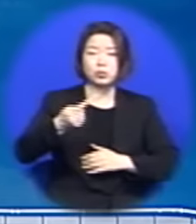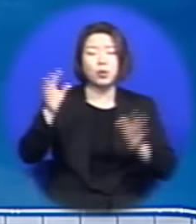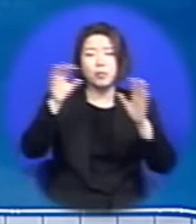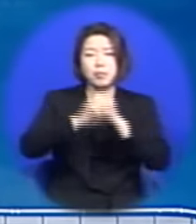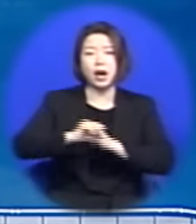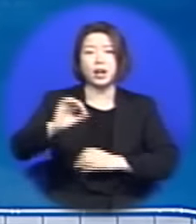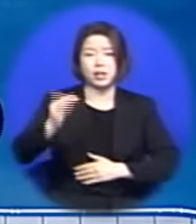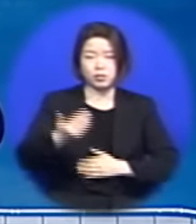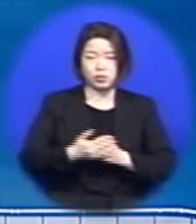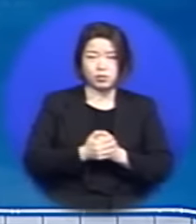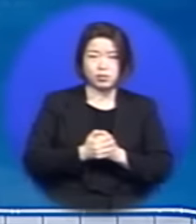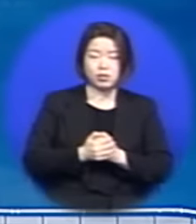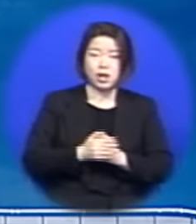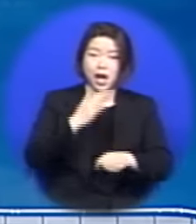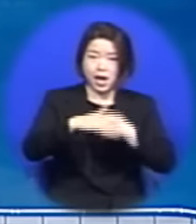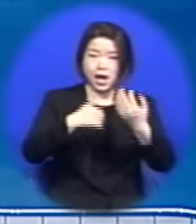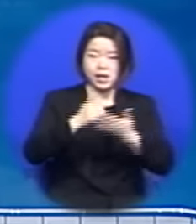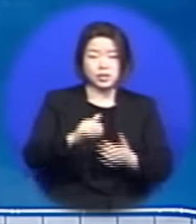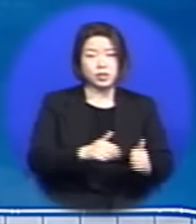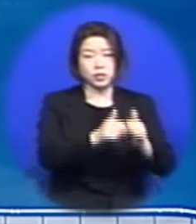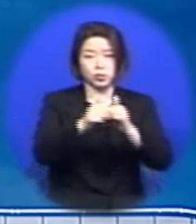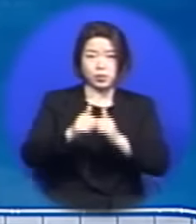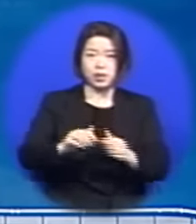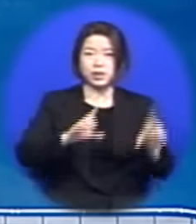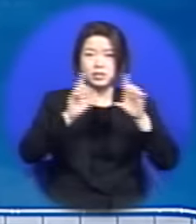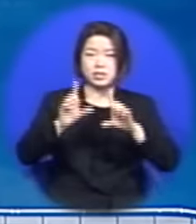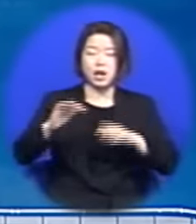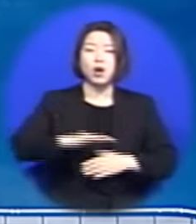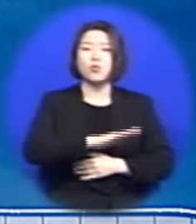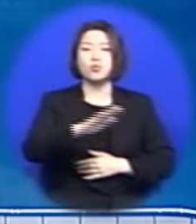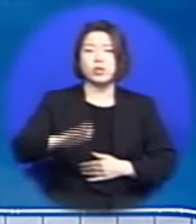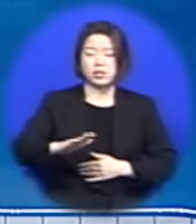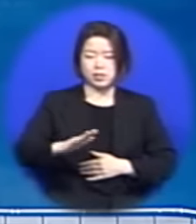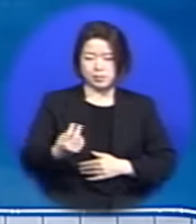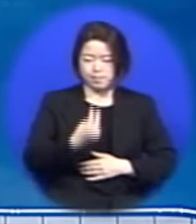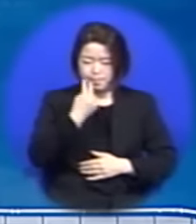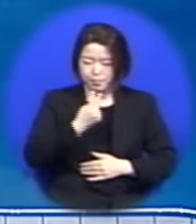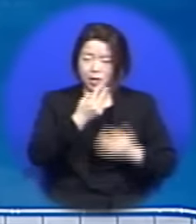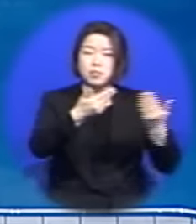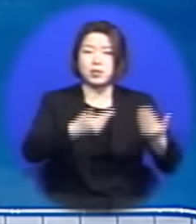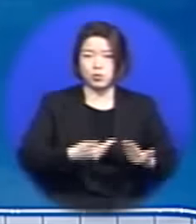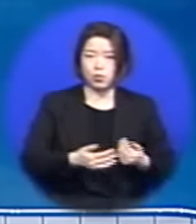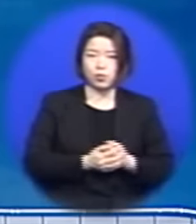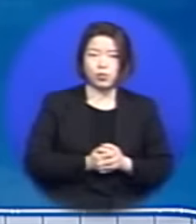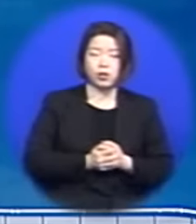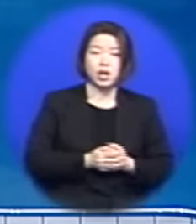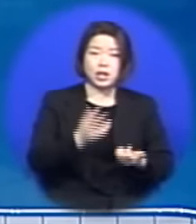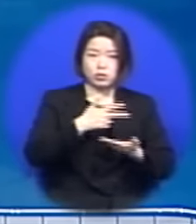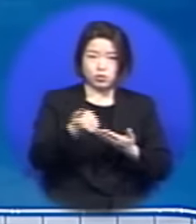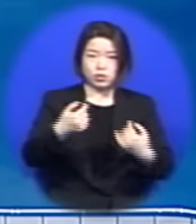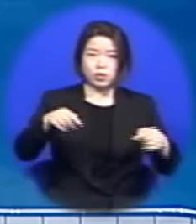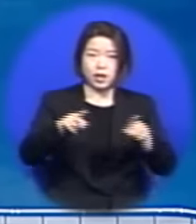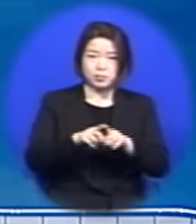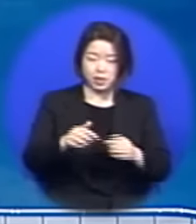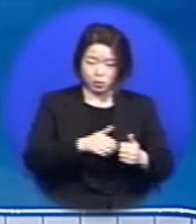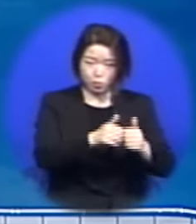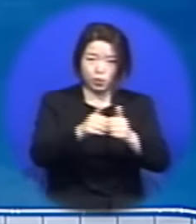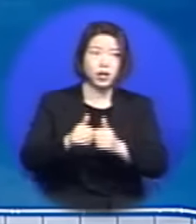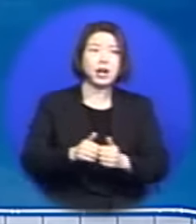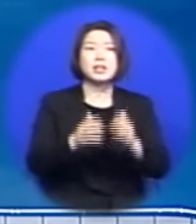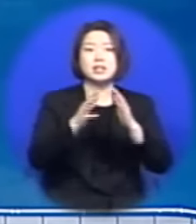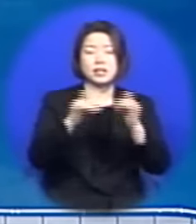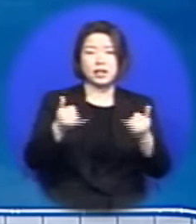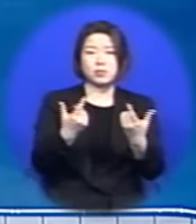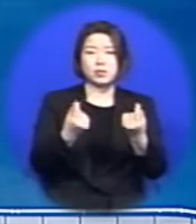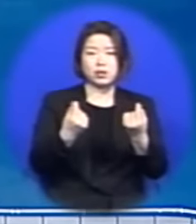적어도 하나님과 동행하는 삶은 우리를 살려냅니다 주님과 함께 동행하는 삶처럼 기쁜 일이